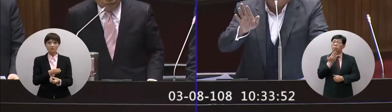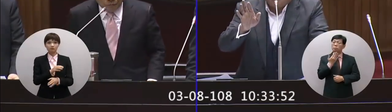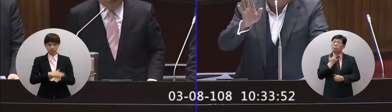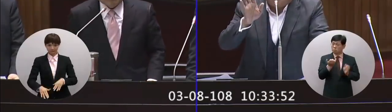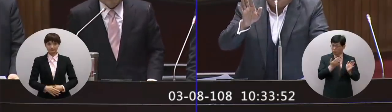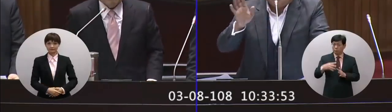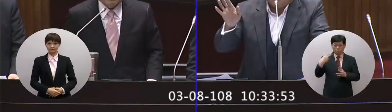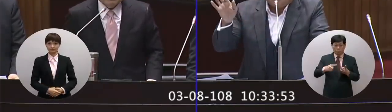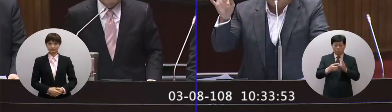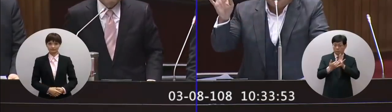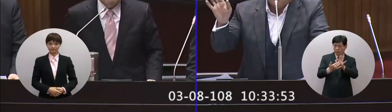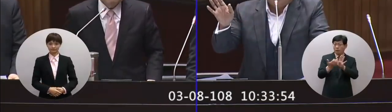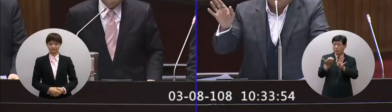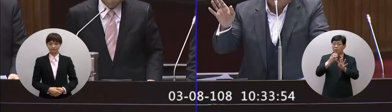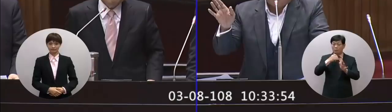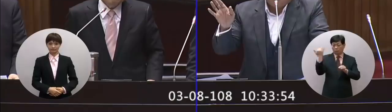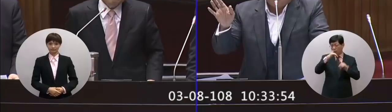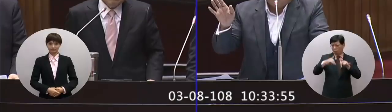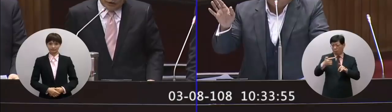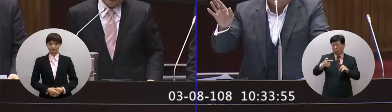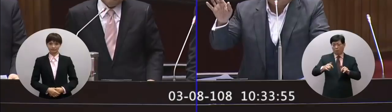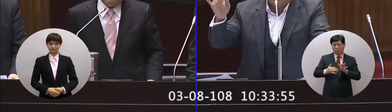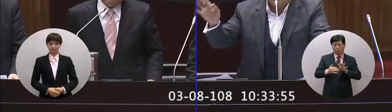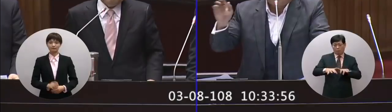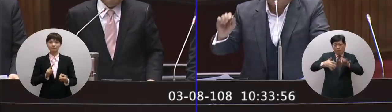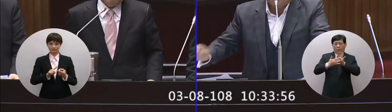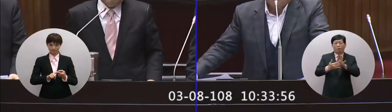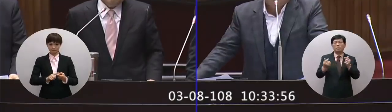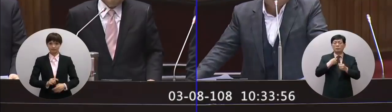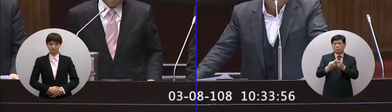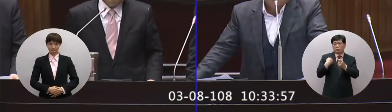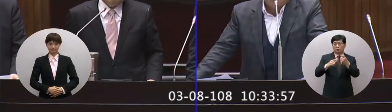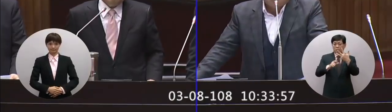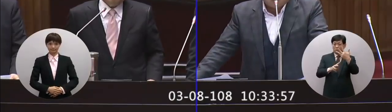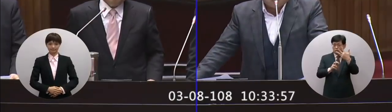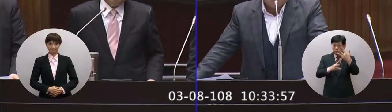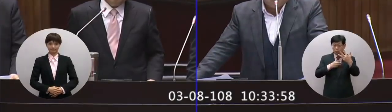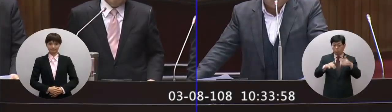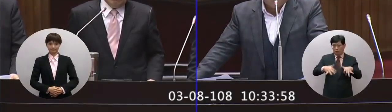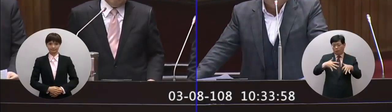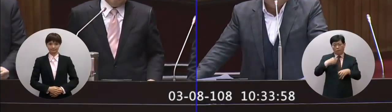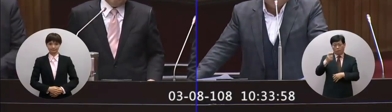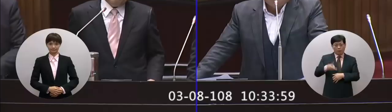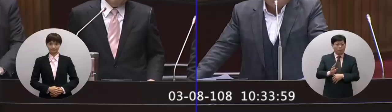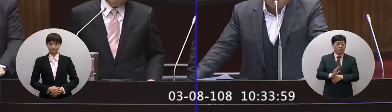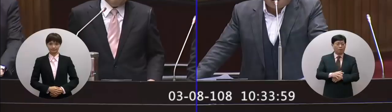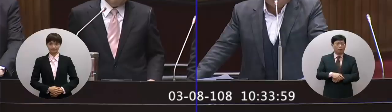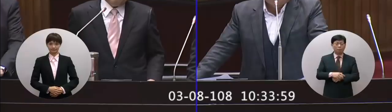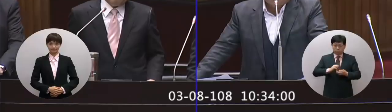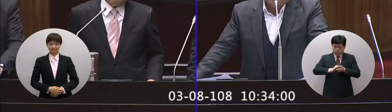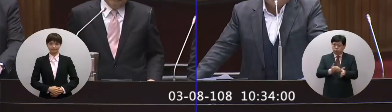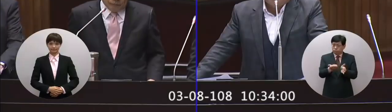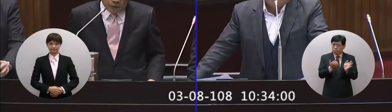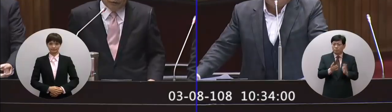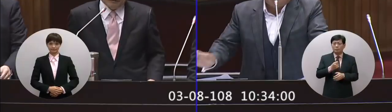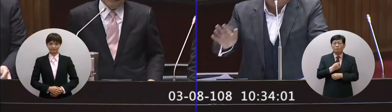准备，我们也要防止这像强降雨的情况。去年823这个大淹水的情况我们 一定